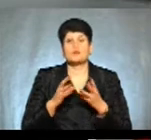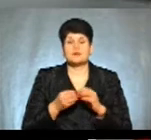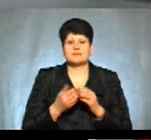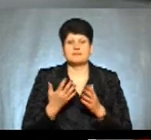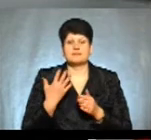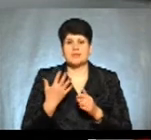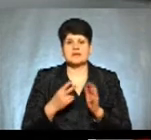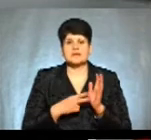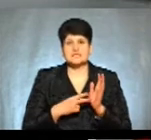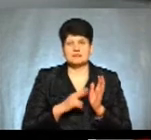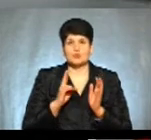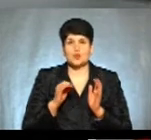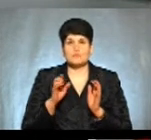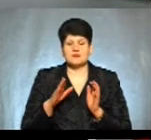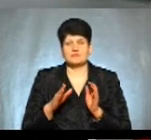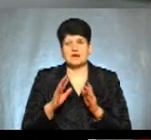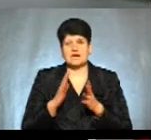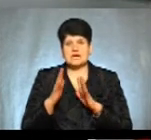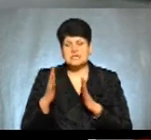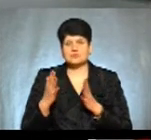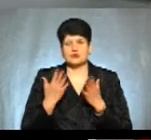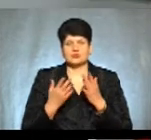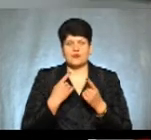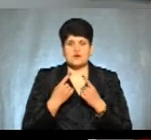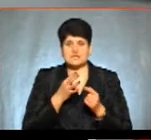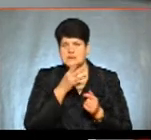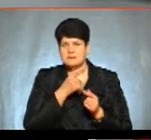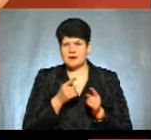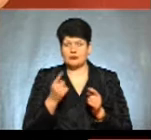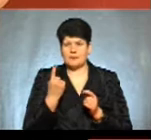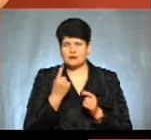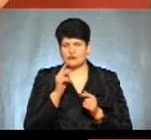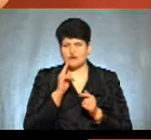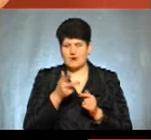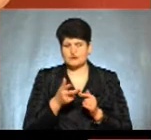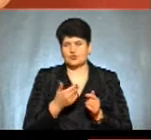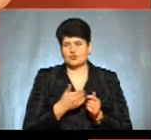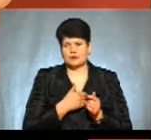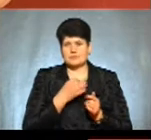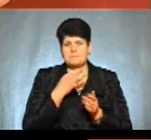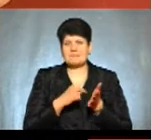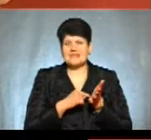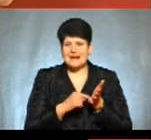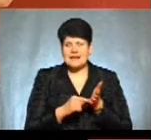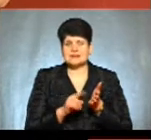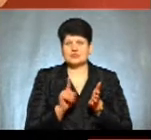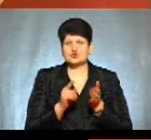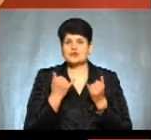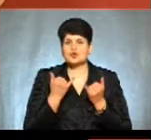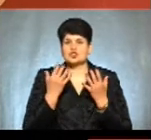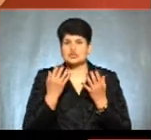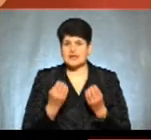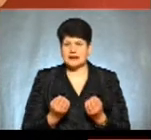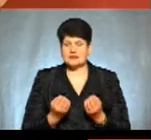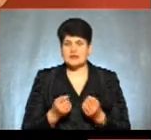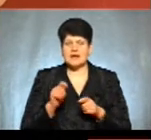5-7 кубометрів лісу, якщо це йде мова за період в першому кварталі, то я хотів би підкреслити те, що на сьогоднішній